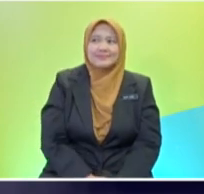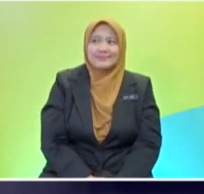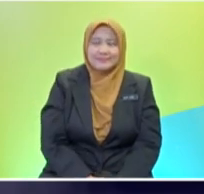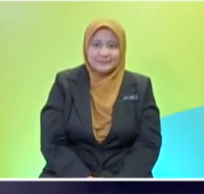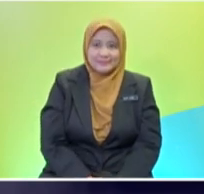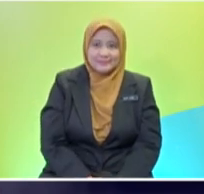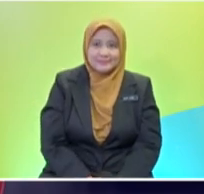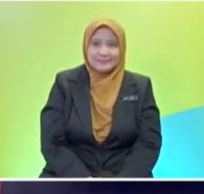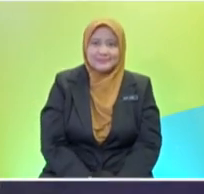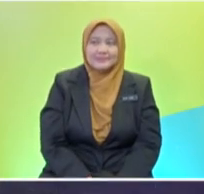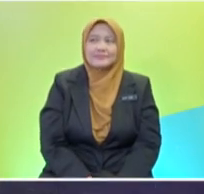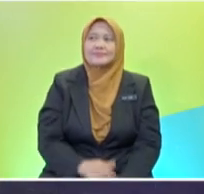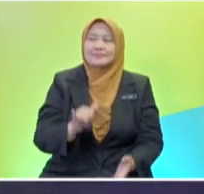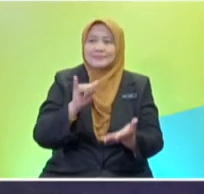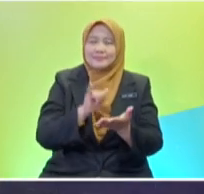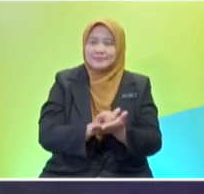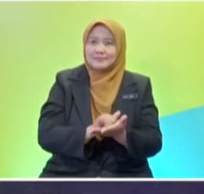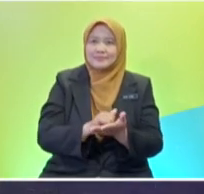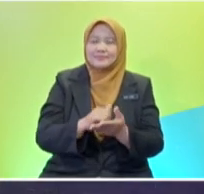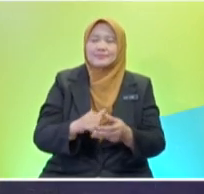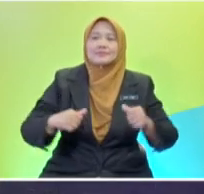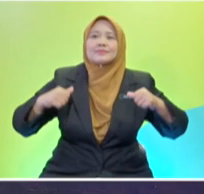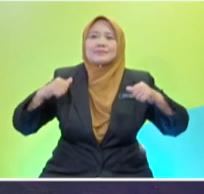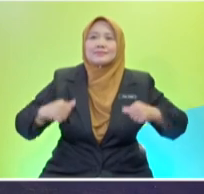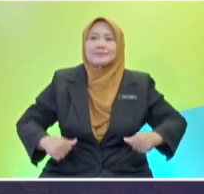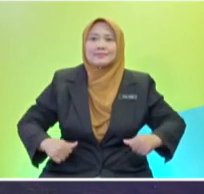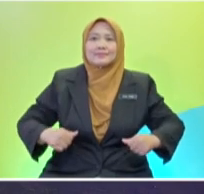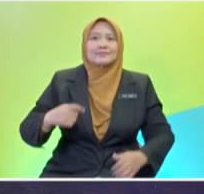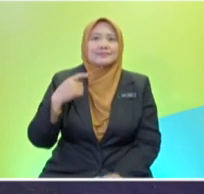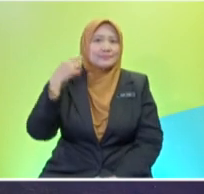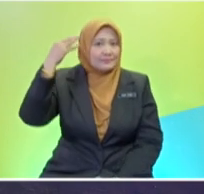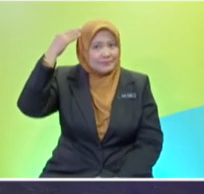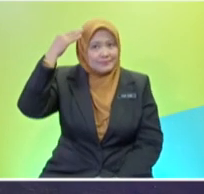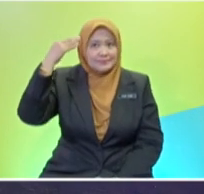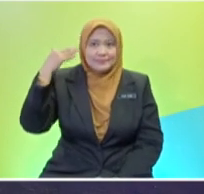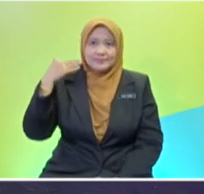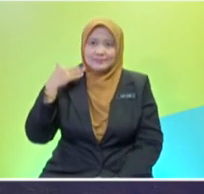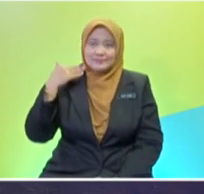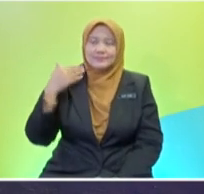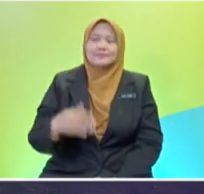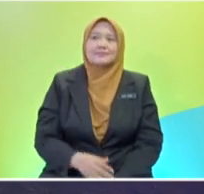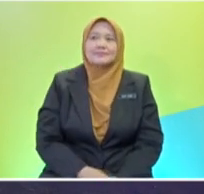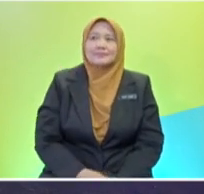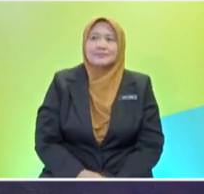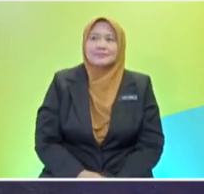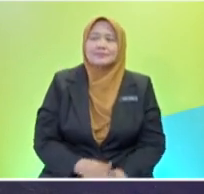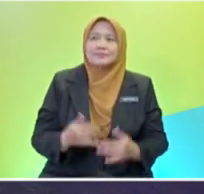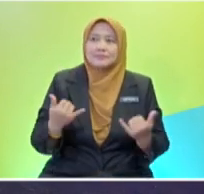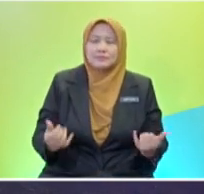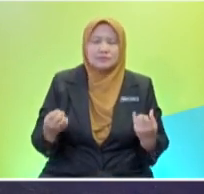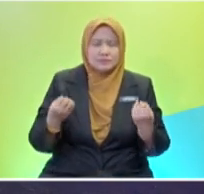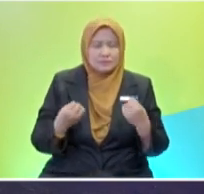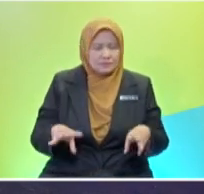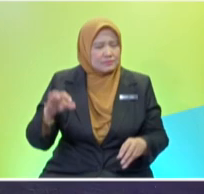nih Jadi itulah dia anggota muka Baik terima kasih dampaknya kita pahami anggota